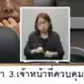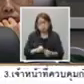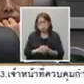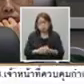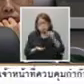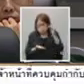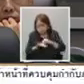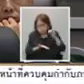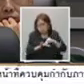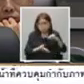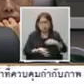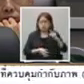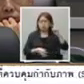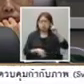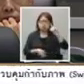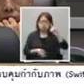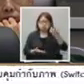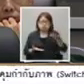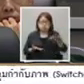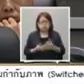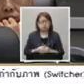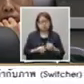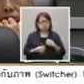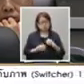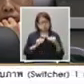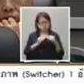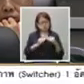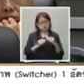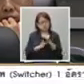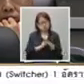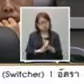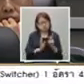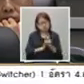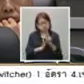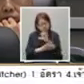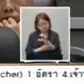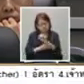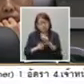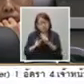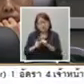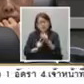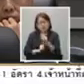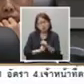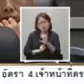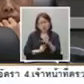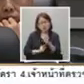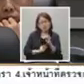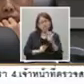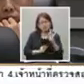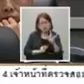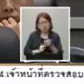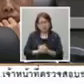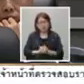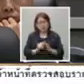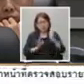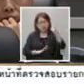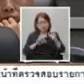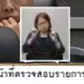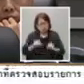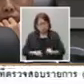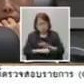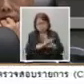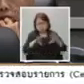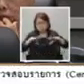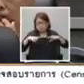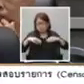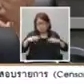กันยังไงนะครับผมมีเอกสิทธิ์ตามข้อบังคับข้อ178นะครับในการอภิปรายและลงมติไม่ไว้วาง